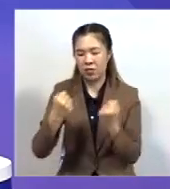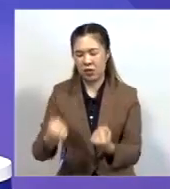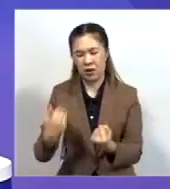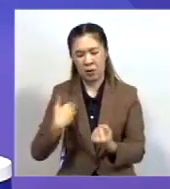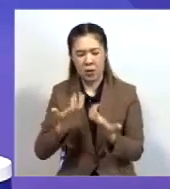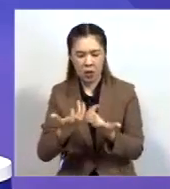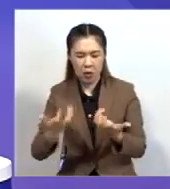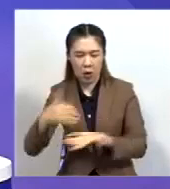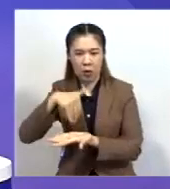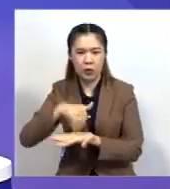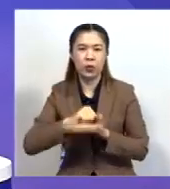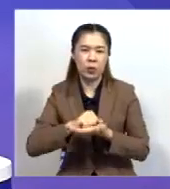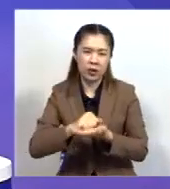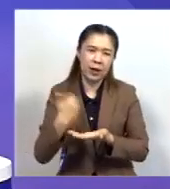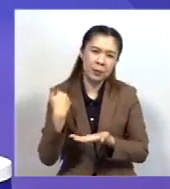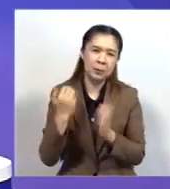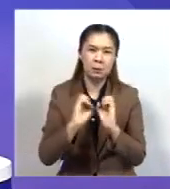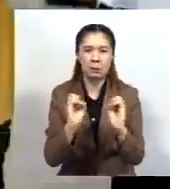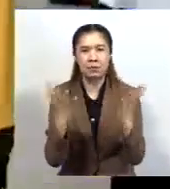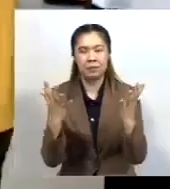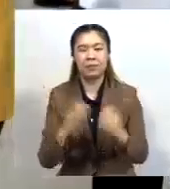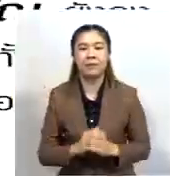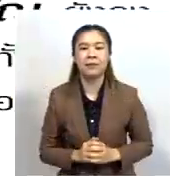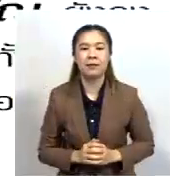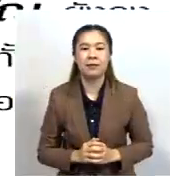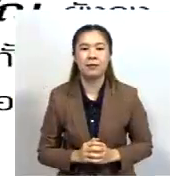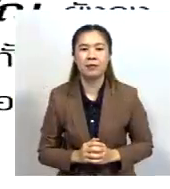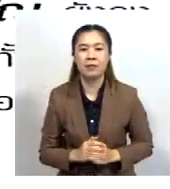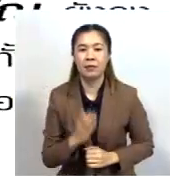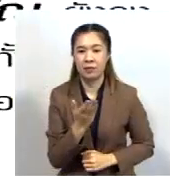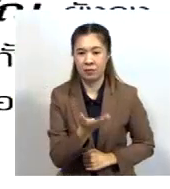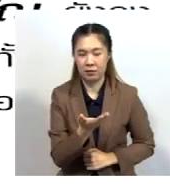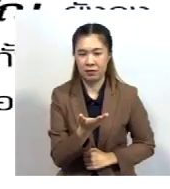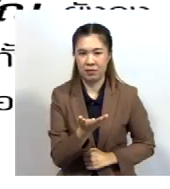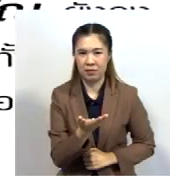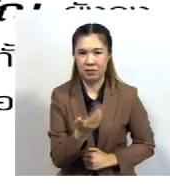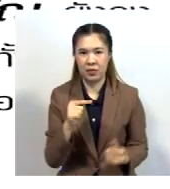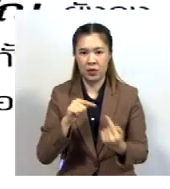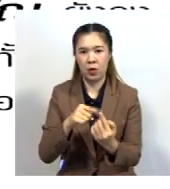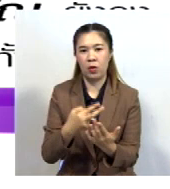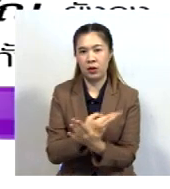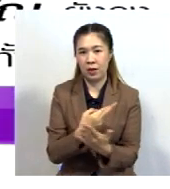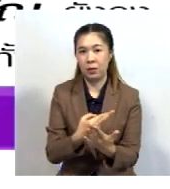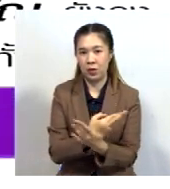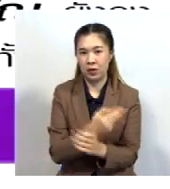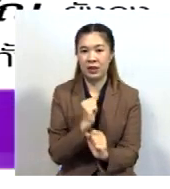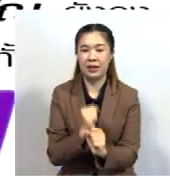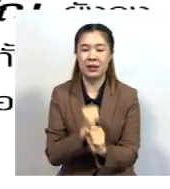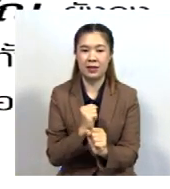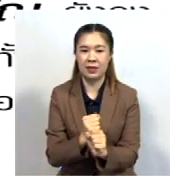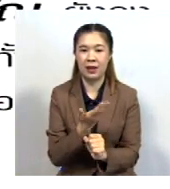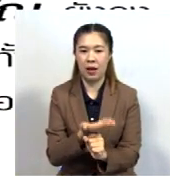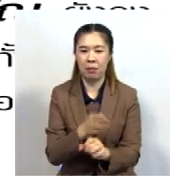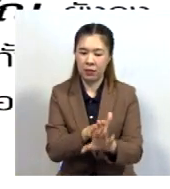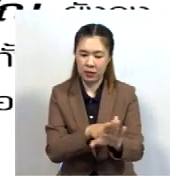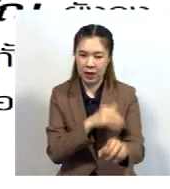บริการให้บริการหรือเปล่าค่ะโดยเชฟโรเลตชอเอราวัณราชบุรีซึ่งดำเนินธุรกิจจำหน่ายรถยนต์มาก